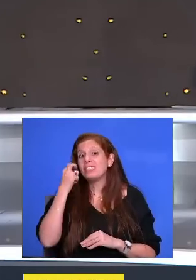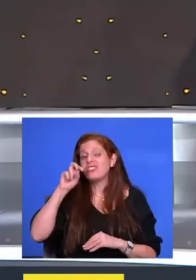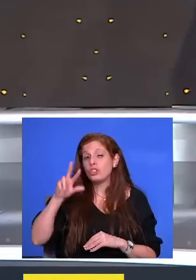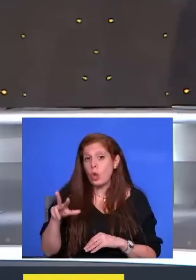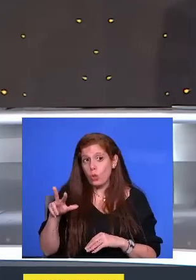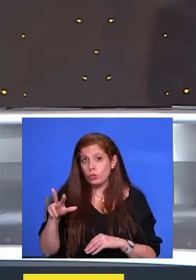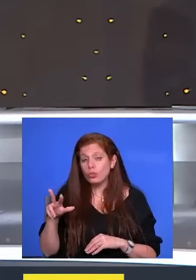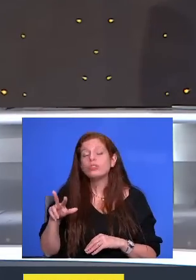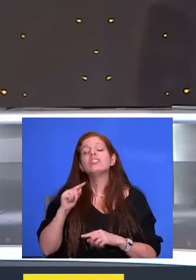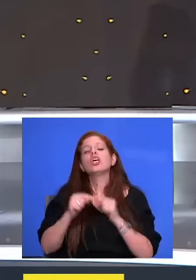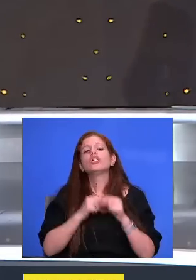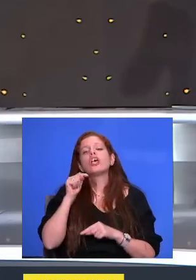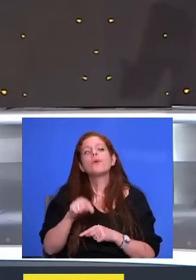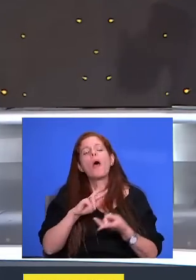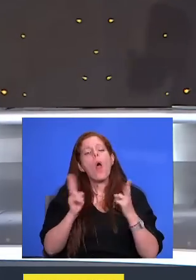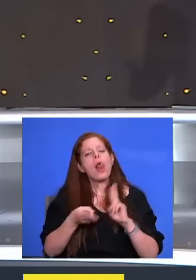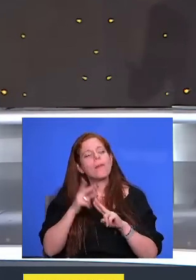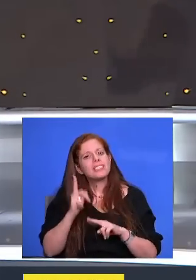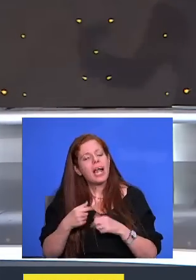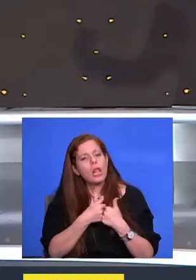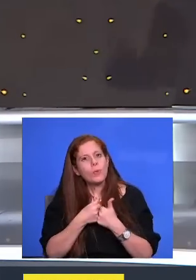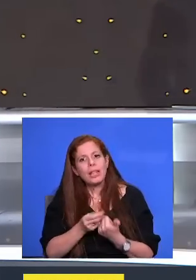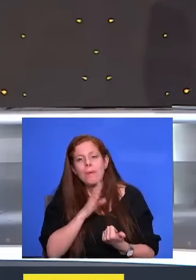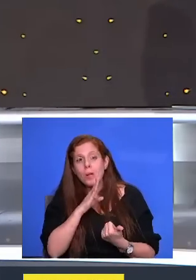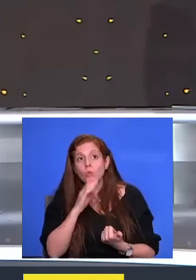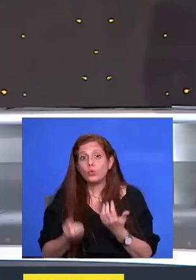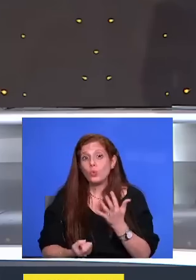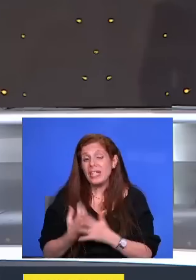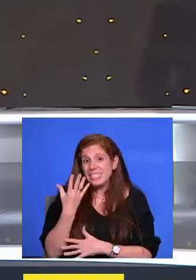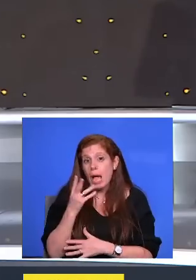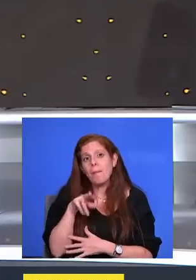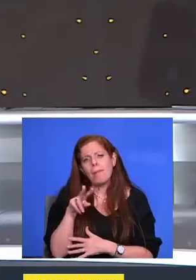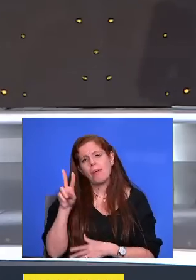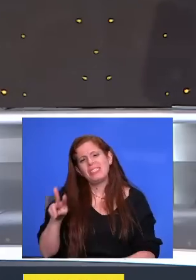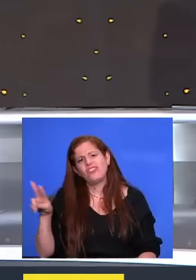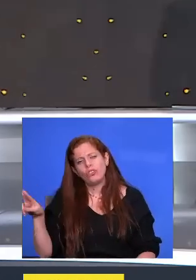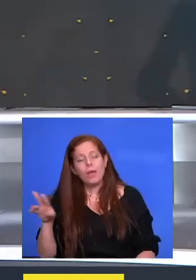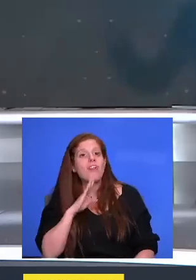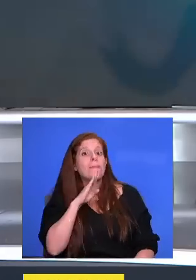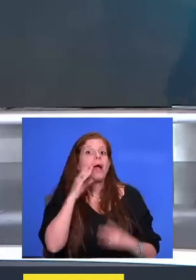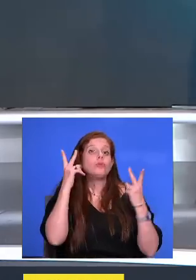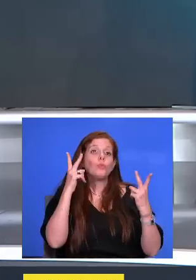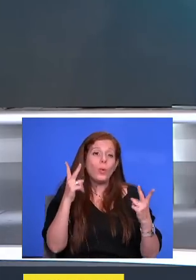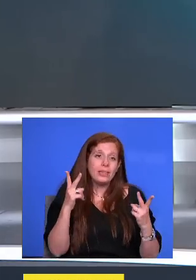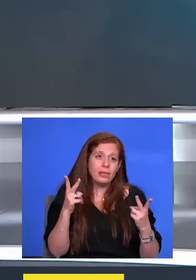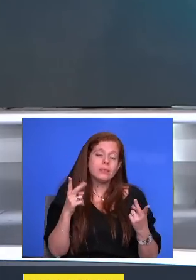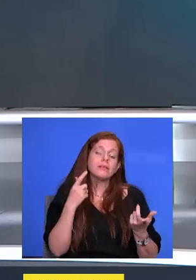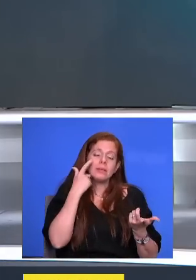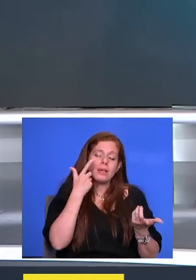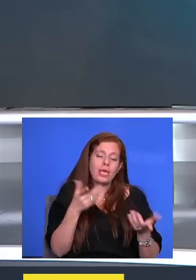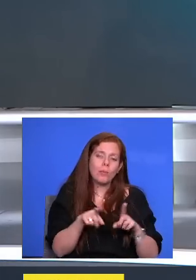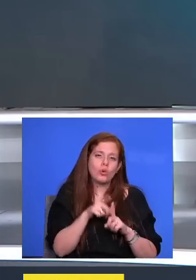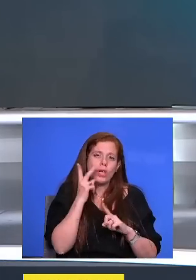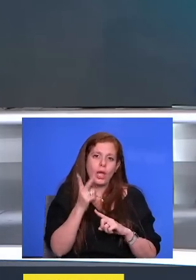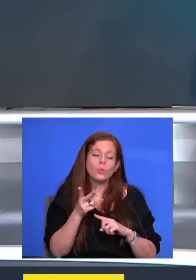2023... היא השנה שבה העולם יצטרך להתמודד עם הבעיות שהוא יצר ב-2022. והבעיה המשמעותית כנראה מכולן, כפי שראינו בכתבה,